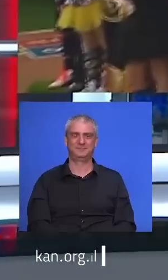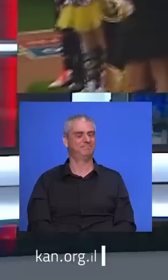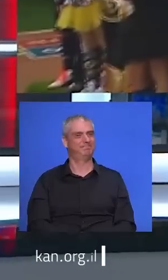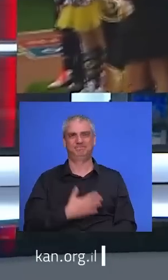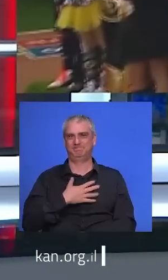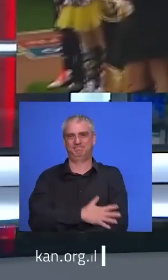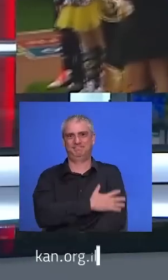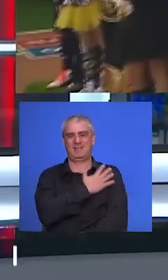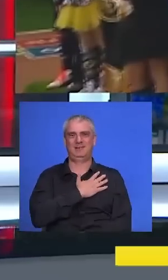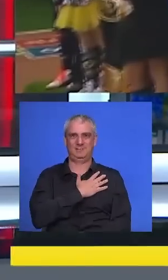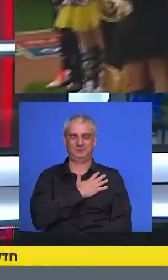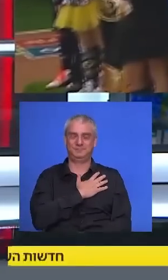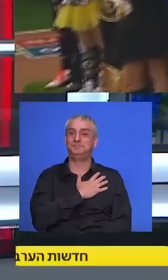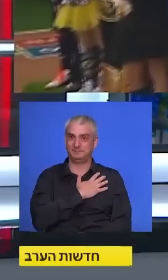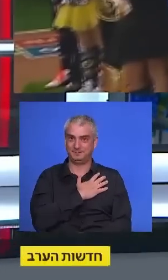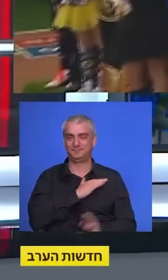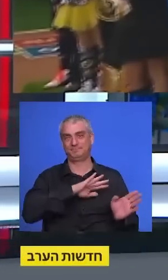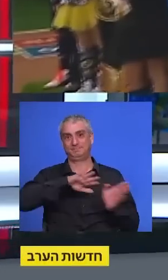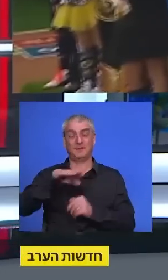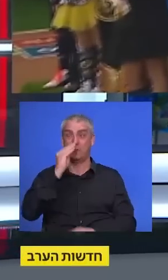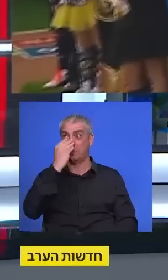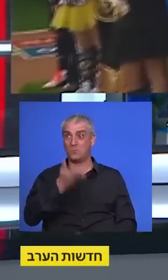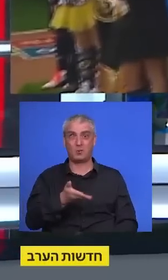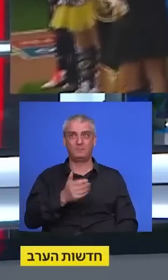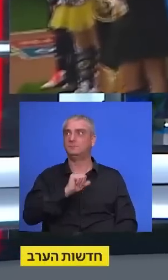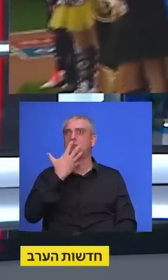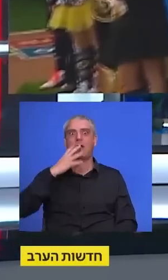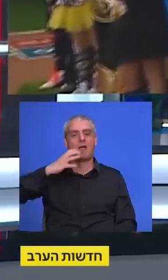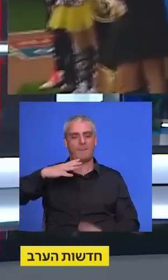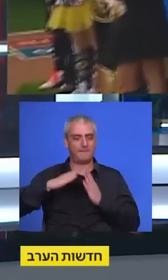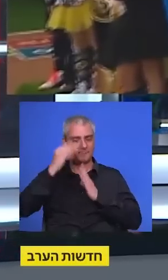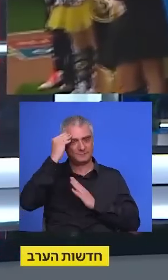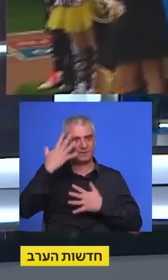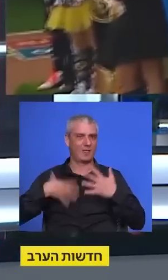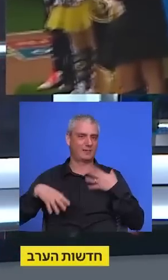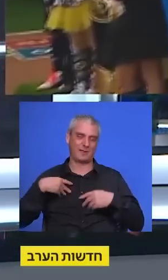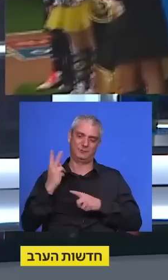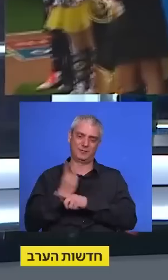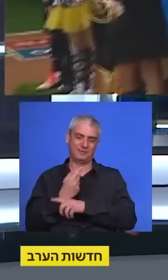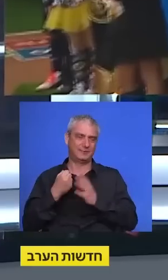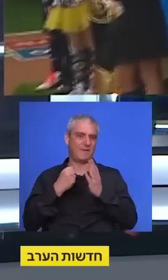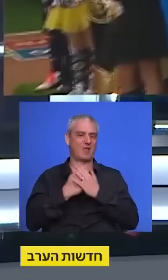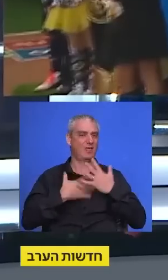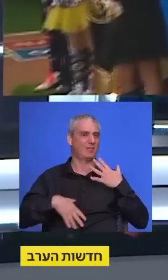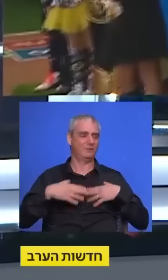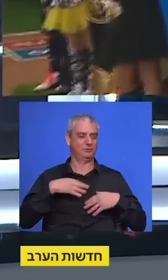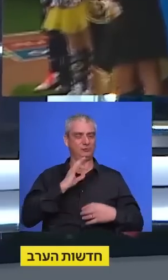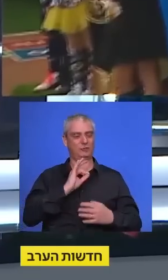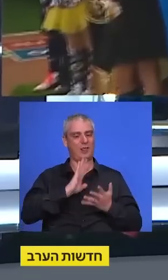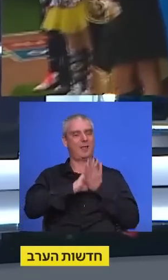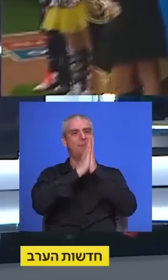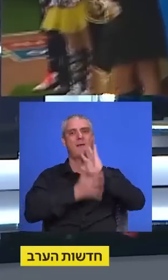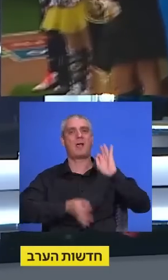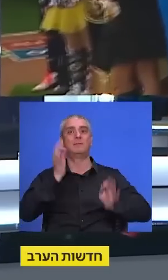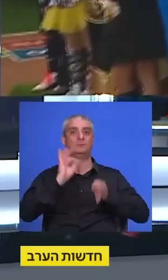מרגש. ואצלנו פורים בשיא השרב בבתי הספר, מתחפושות קלאסיות ועד לתחפושות ברוח המהפכה